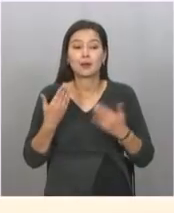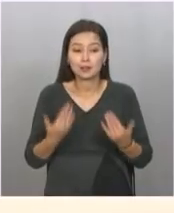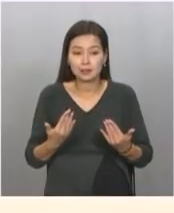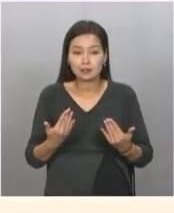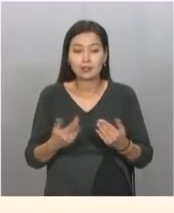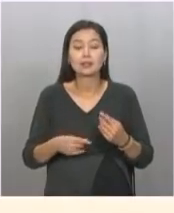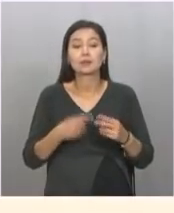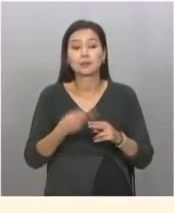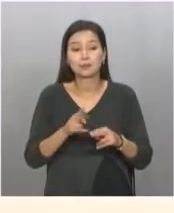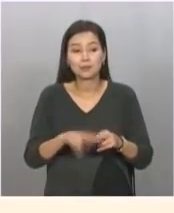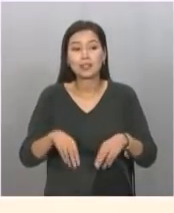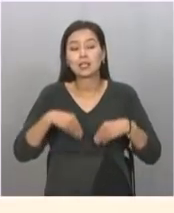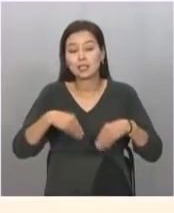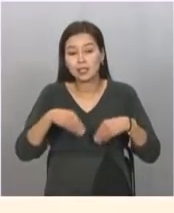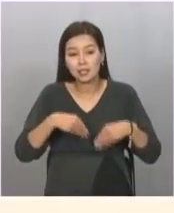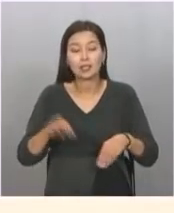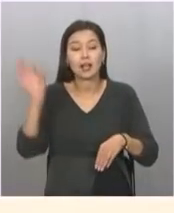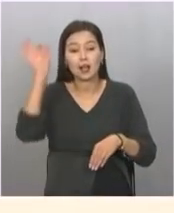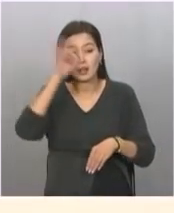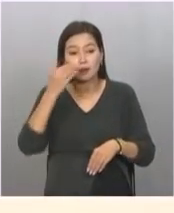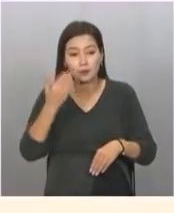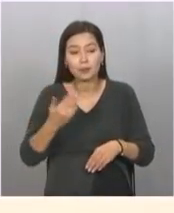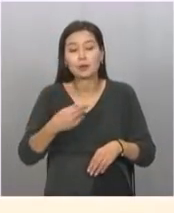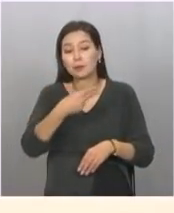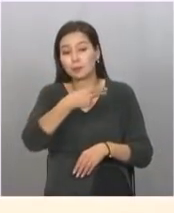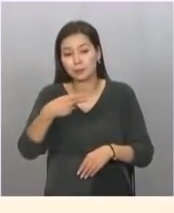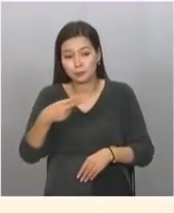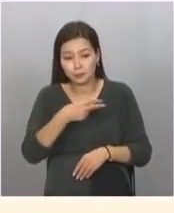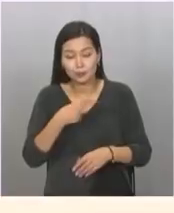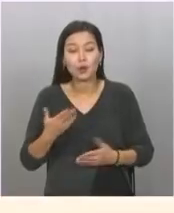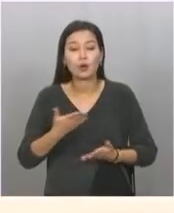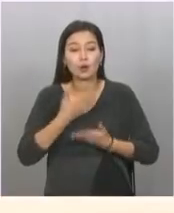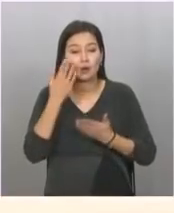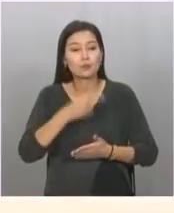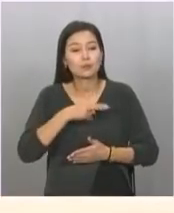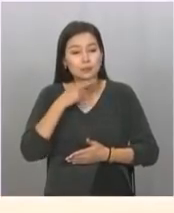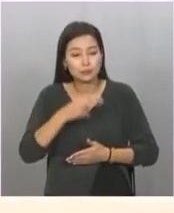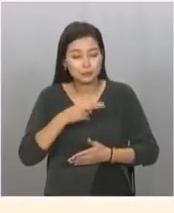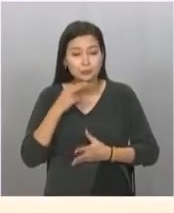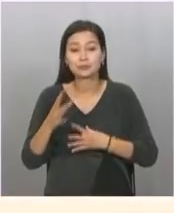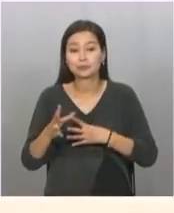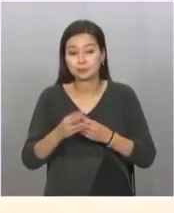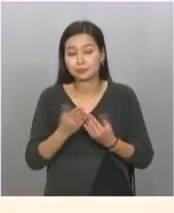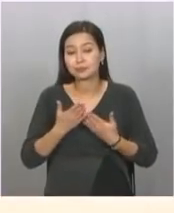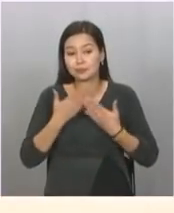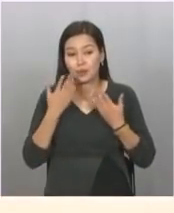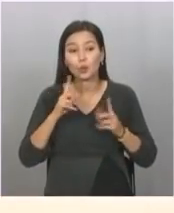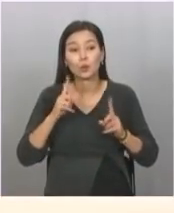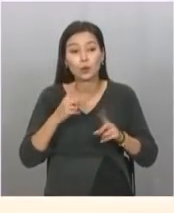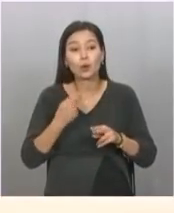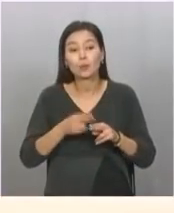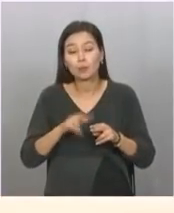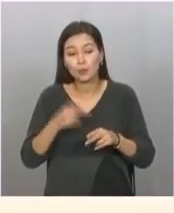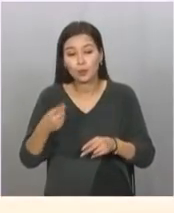енді егіз алқабы туралы мына мәтінді мұқият бәріміз оқып шығайық. Себебі